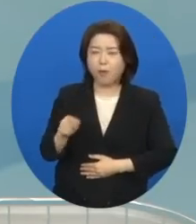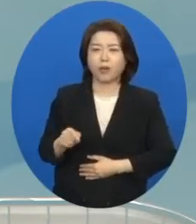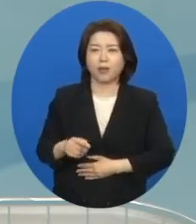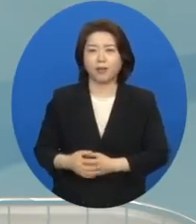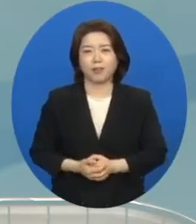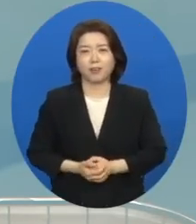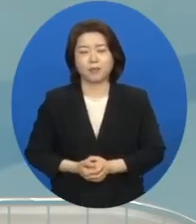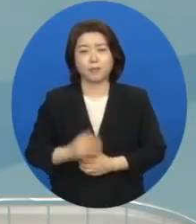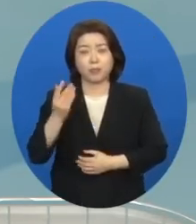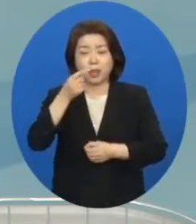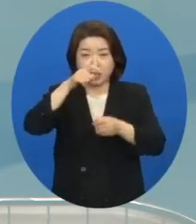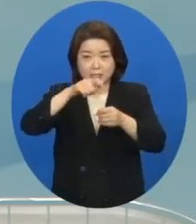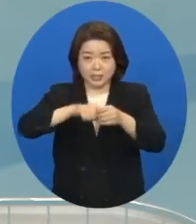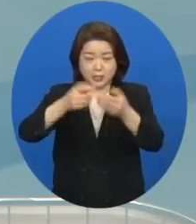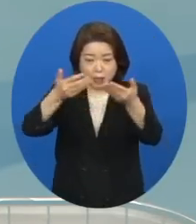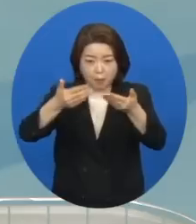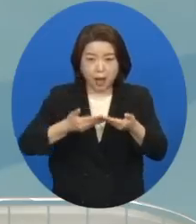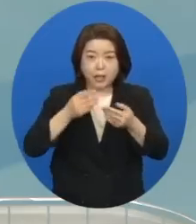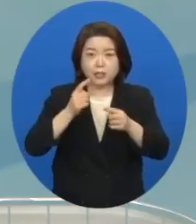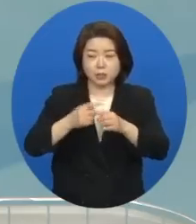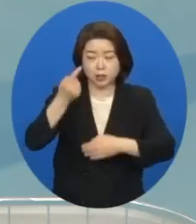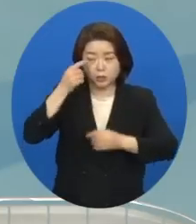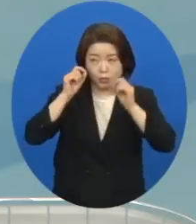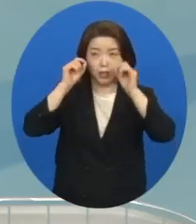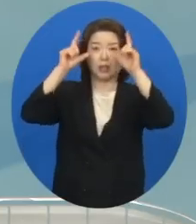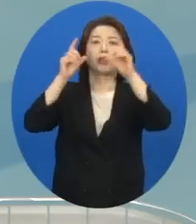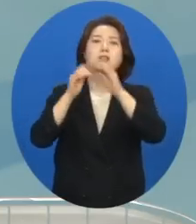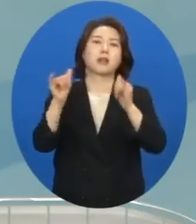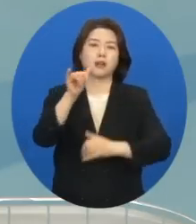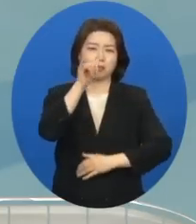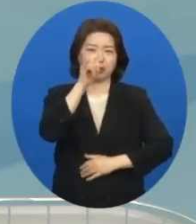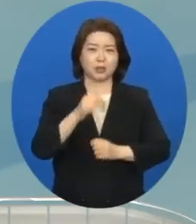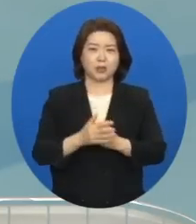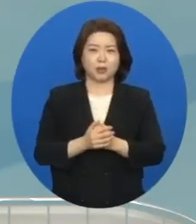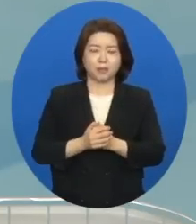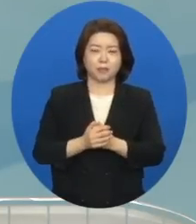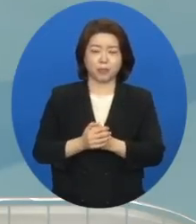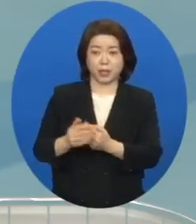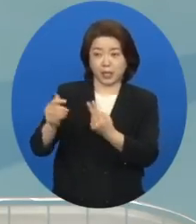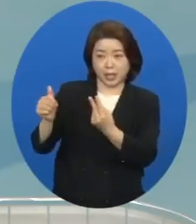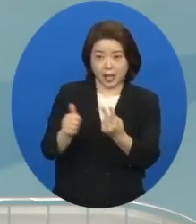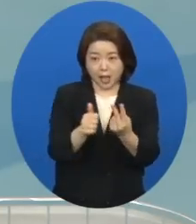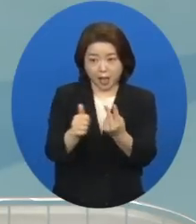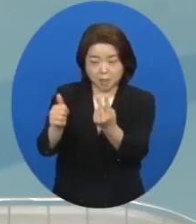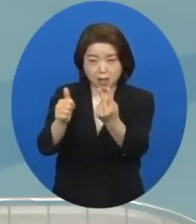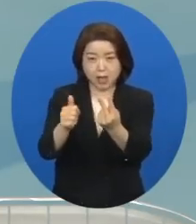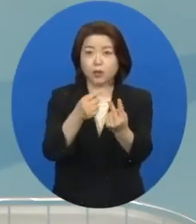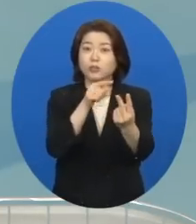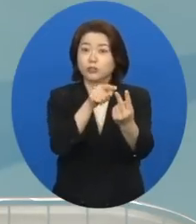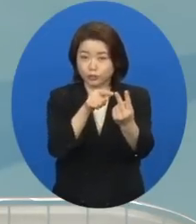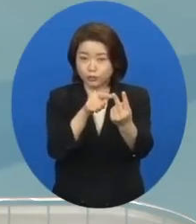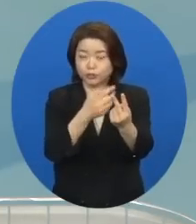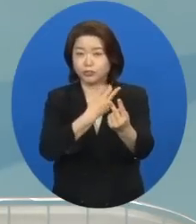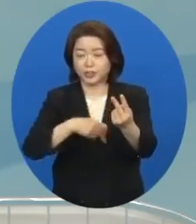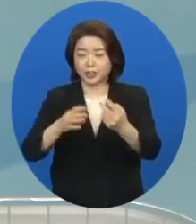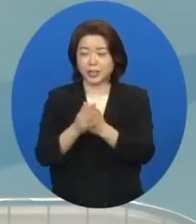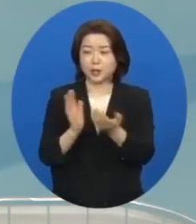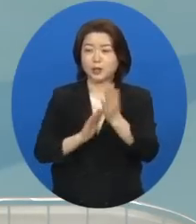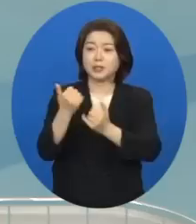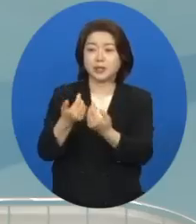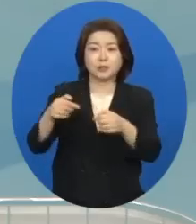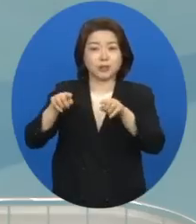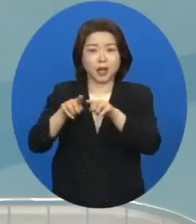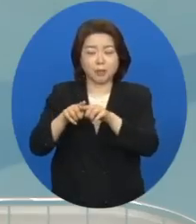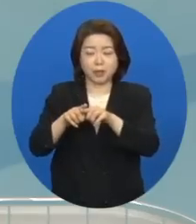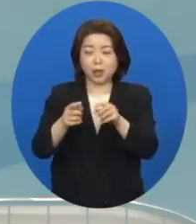여러분, 성찬을 받다가 눈이 뜨이는 사람도 있어요. 엠마오로 가는 두 제자가 예수님과 함께